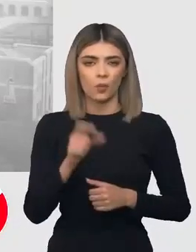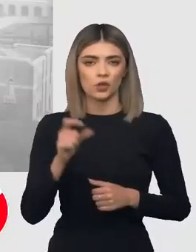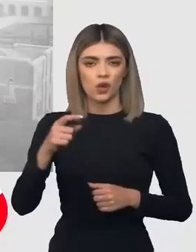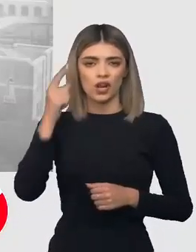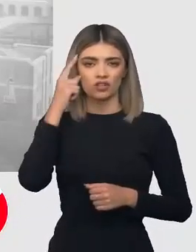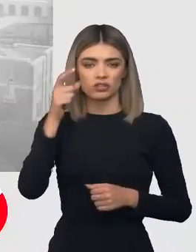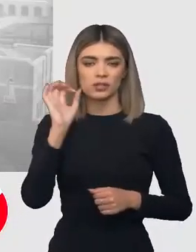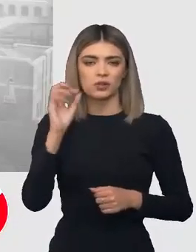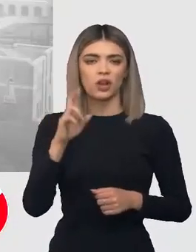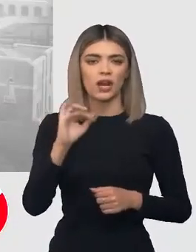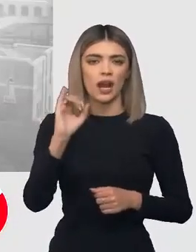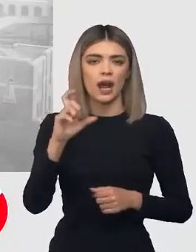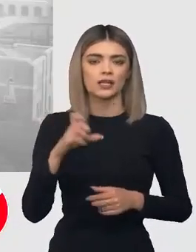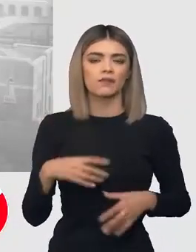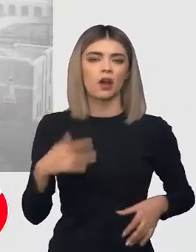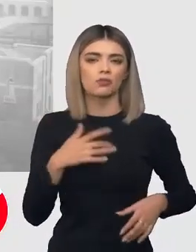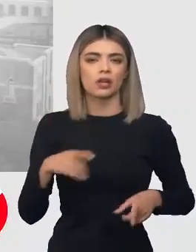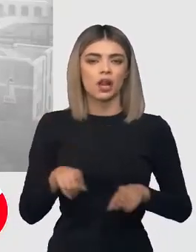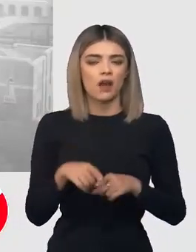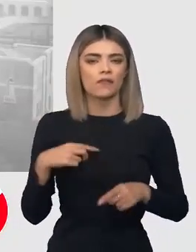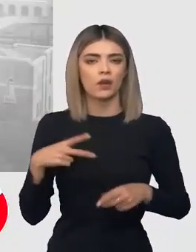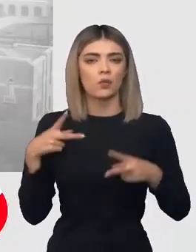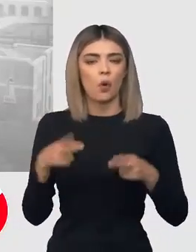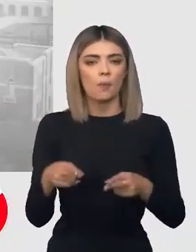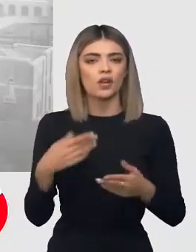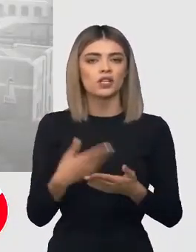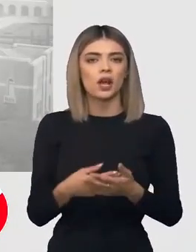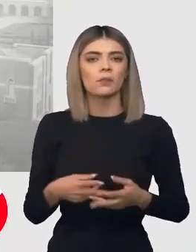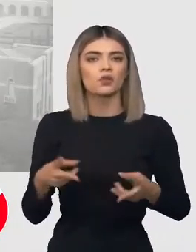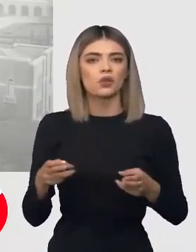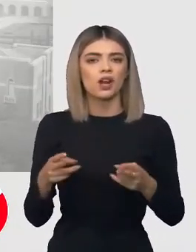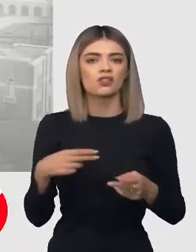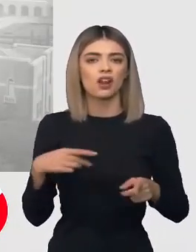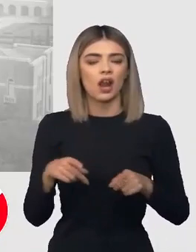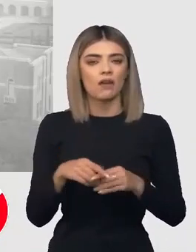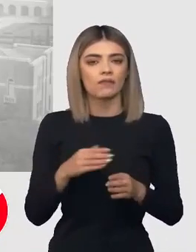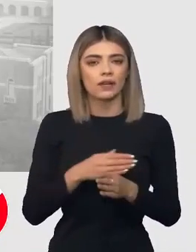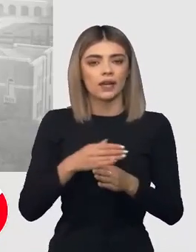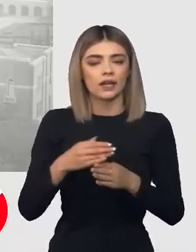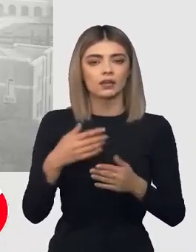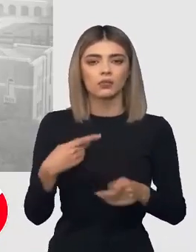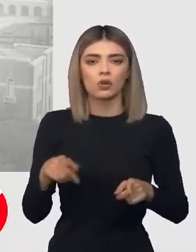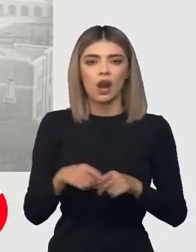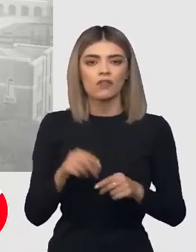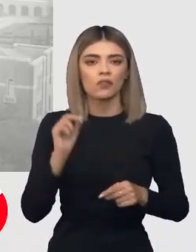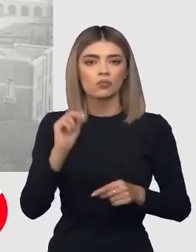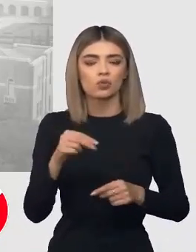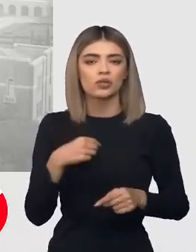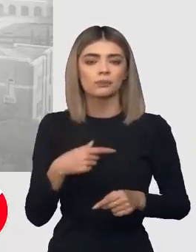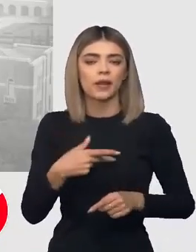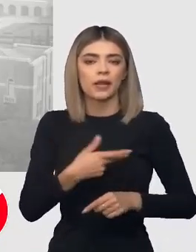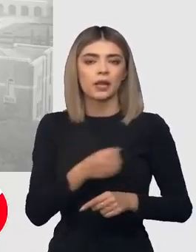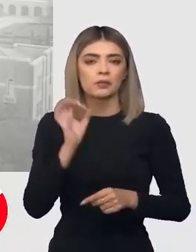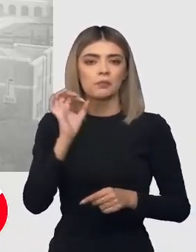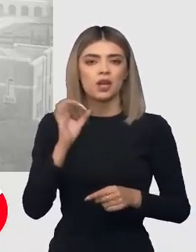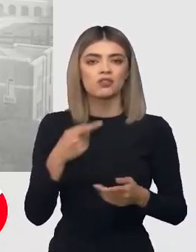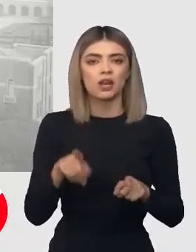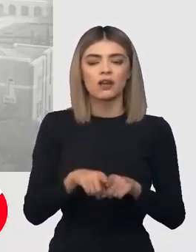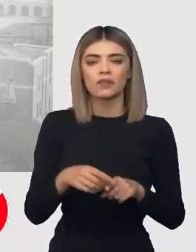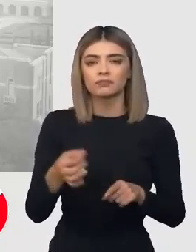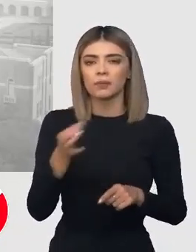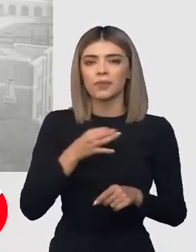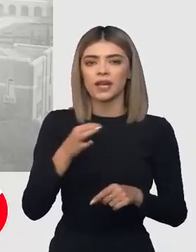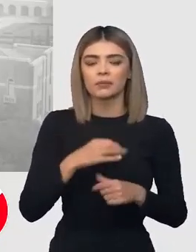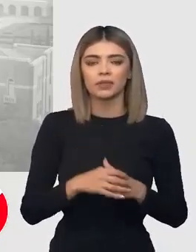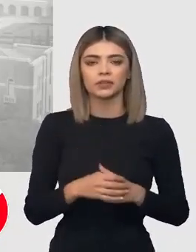Oamenii de știință de la Rice University au reușit să oprească cancerele în stadiu avansat prin utilizarea unor implanturi cu fabrici